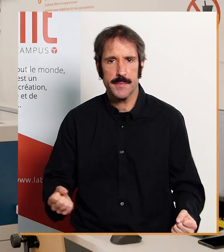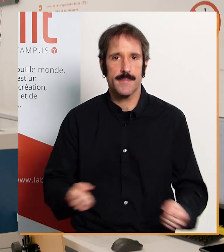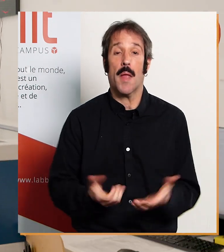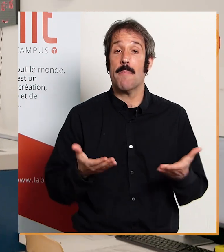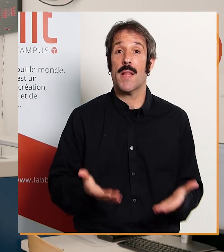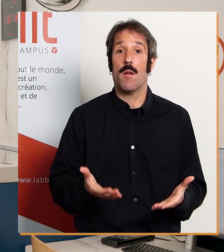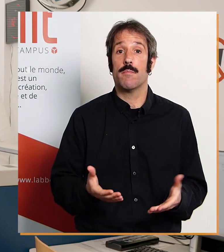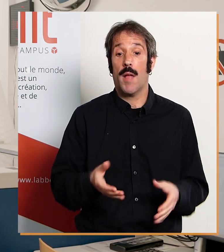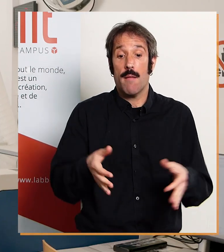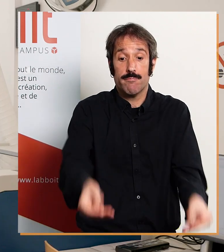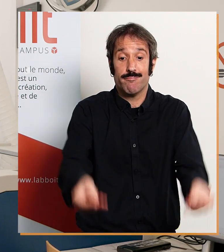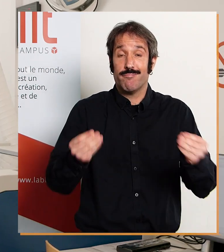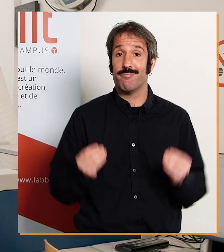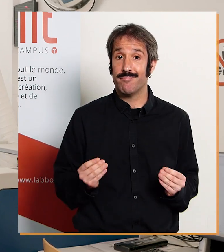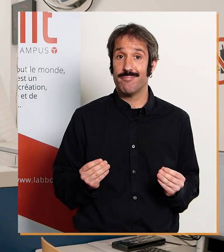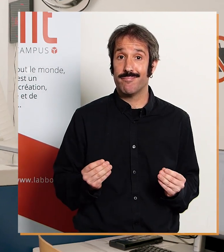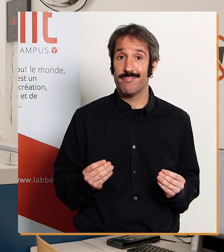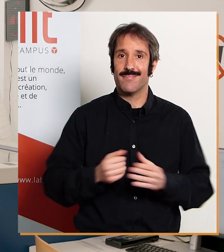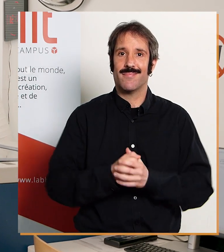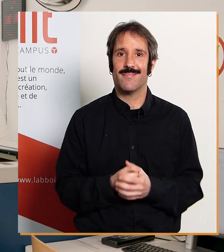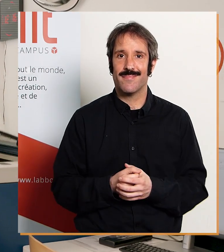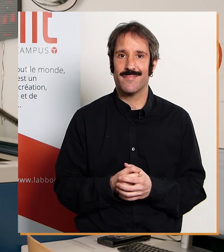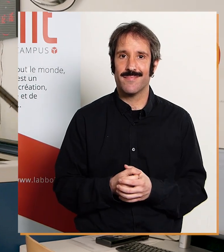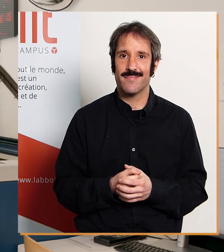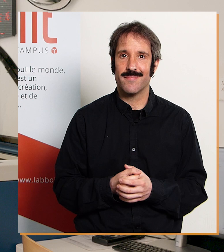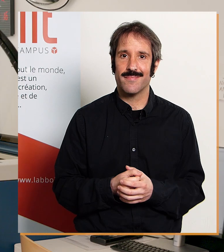surpresseur. Et maintenant, je n'ai plus qu'à récupérer mon fichier.